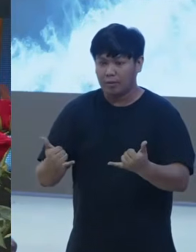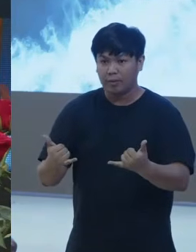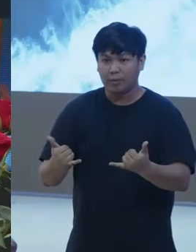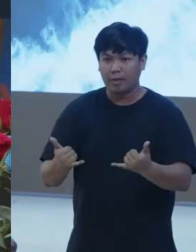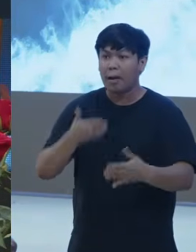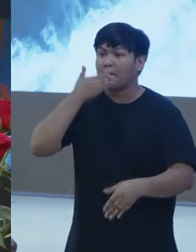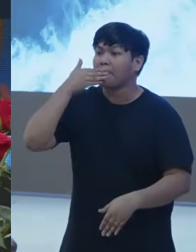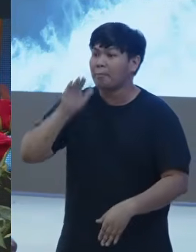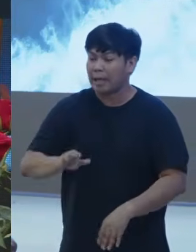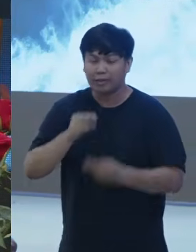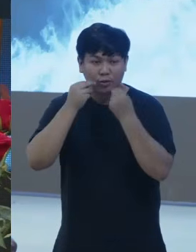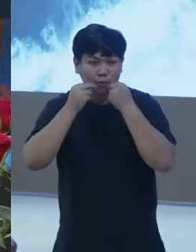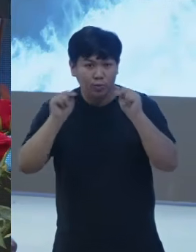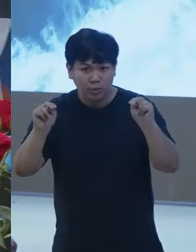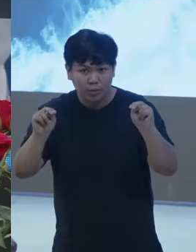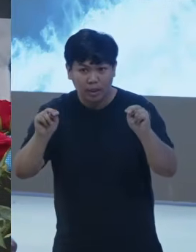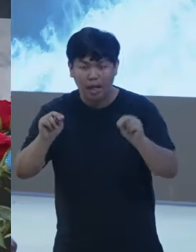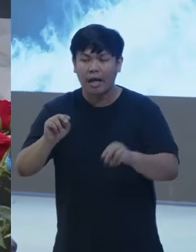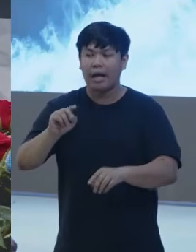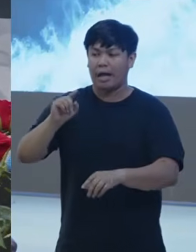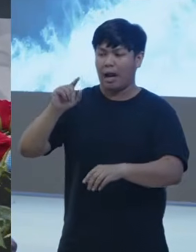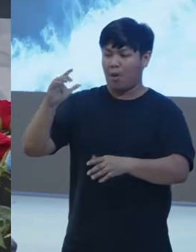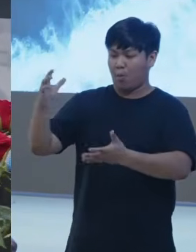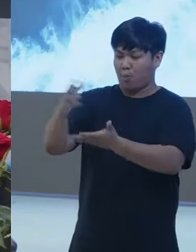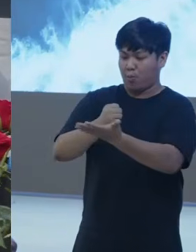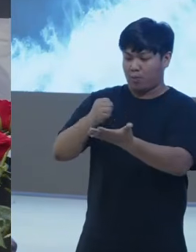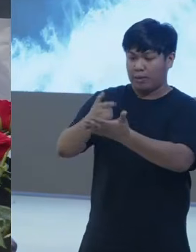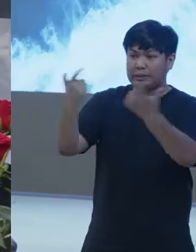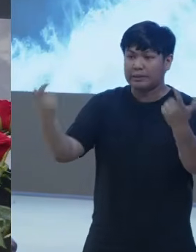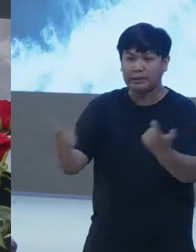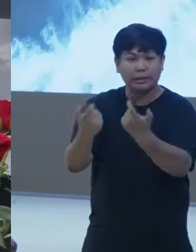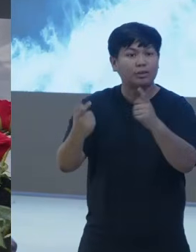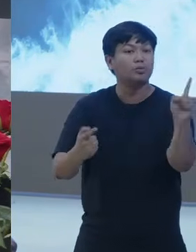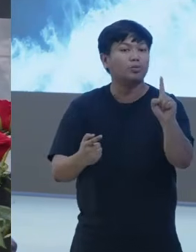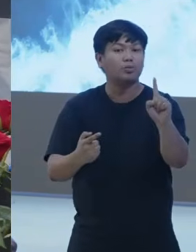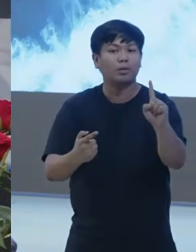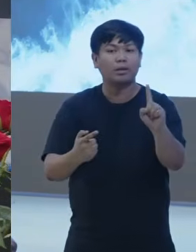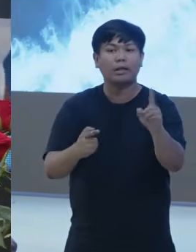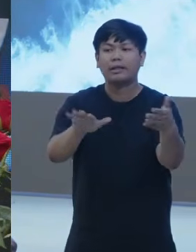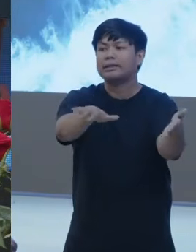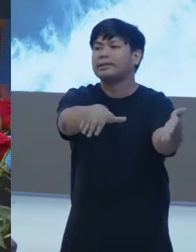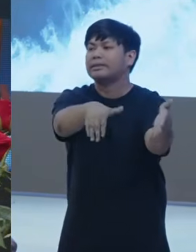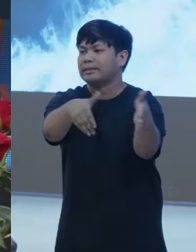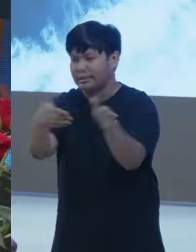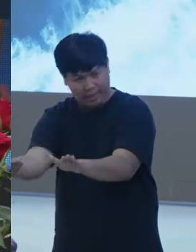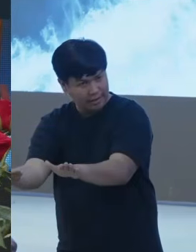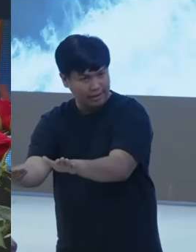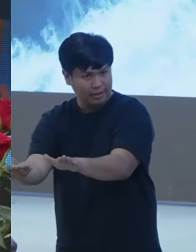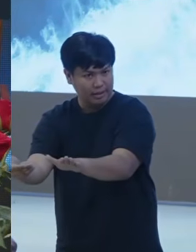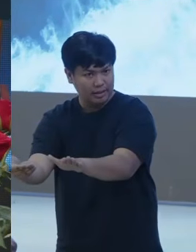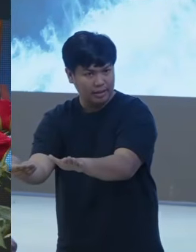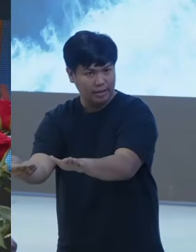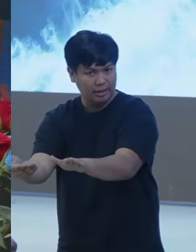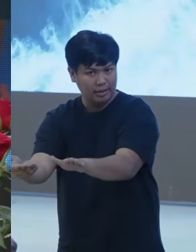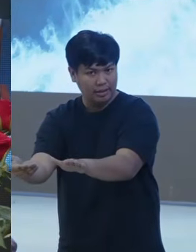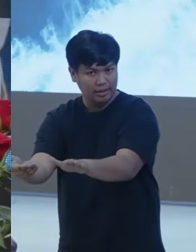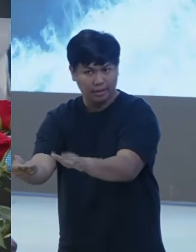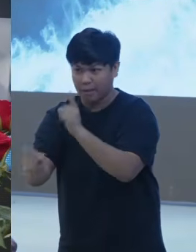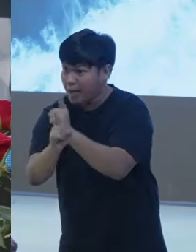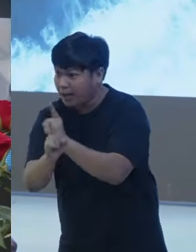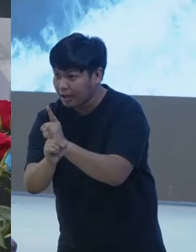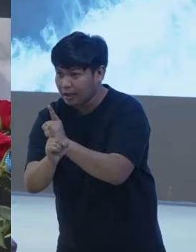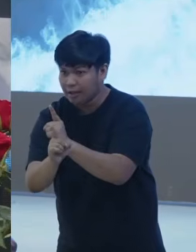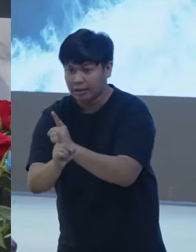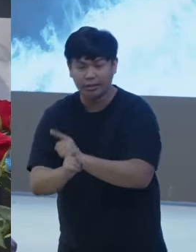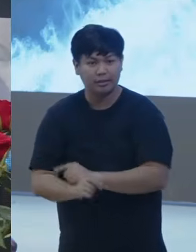news muna, good news. Yung inassign kay Jonah ay bad news lang.